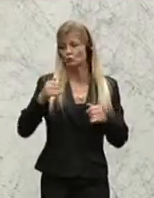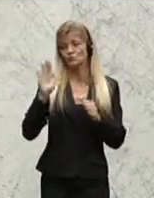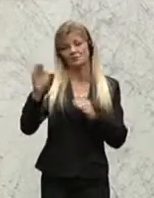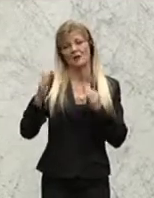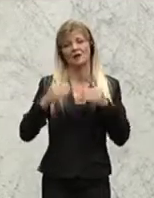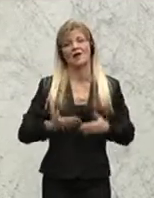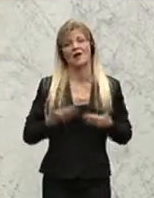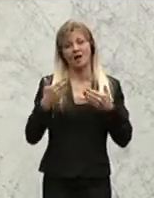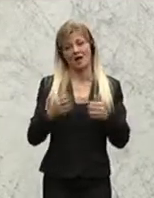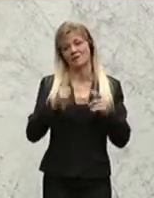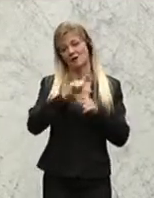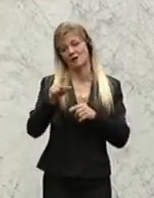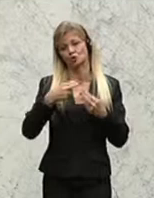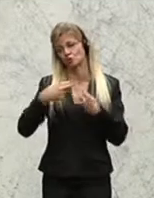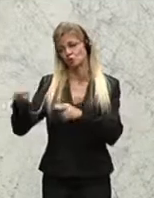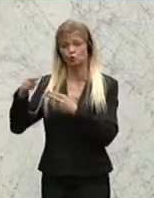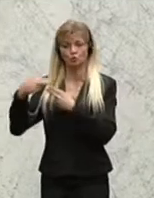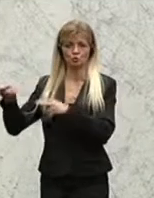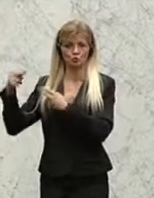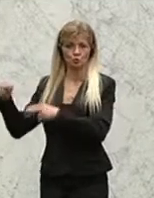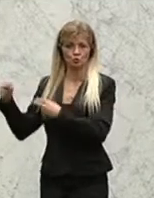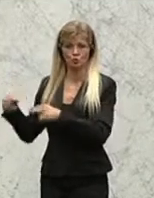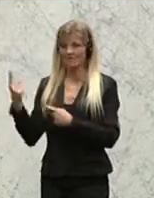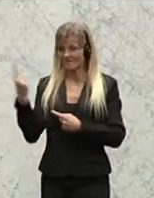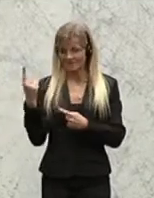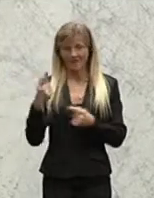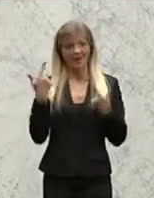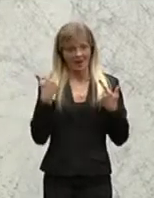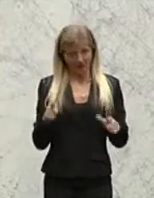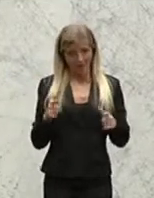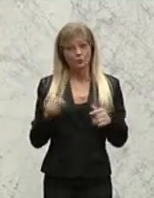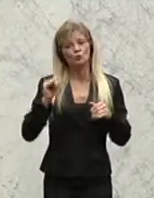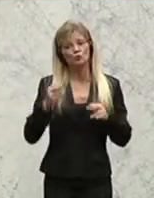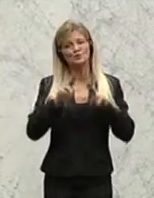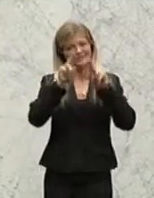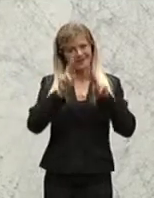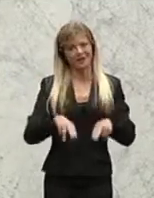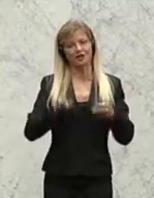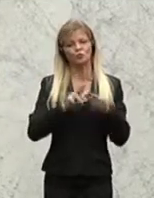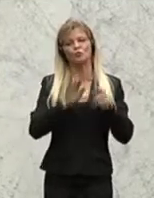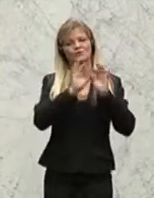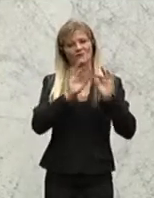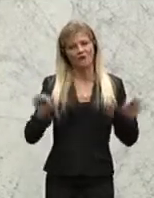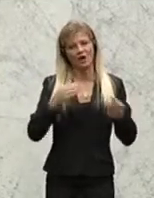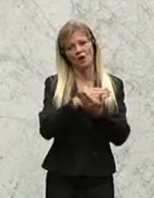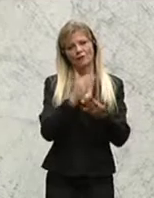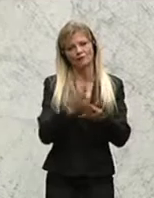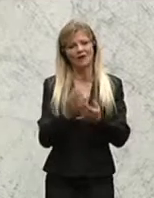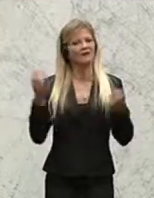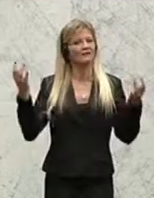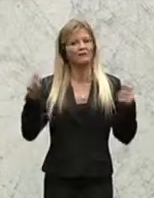zurückkehren. Jene, die zugelassen werden, müssen gerecht und fair auf alle Länder in der Europäischen Union verteilt